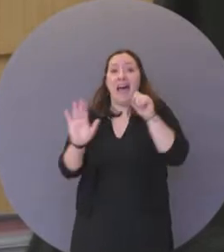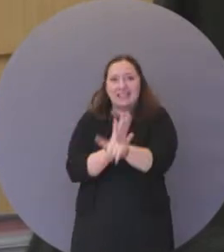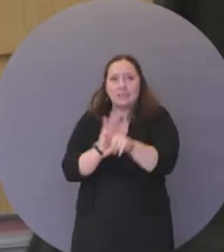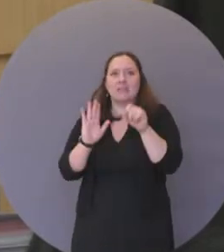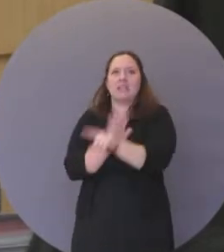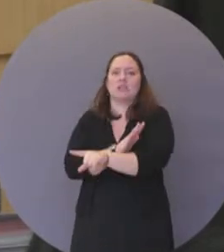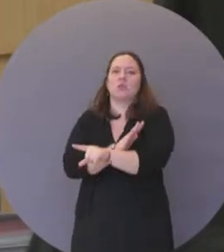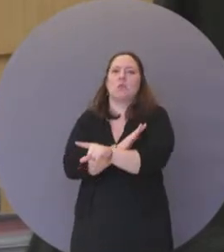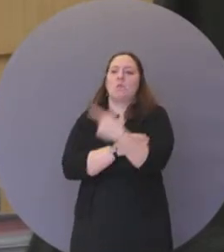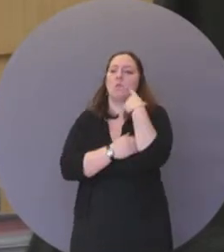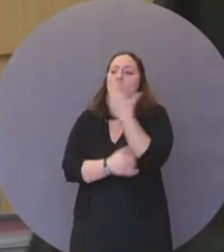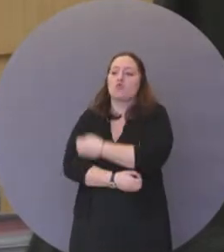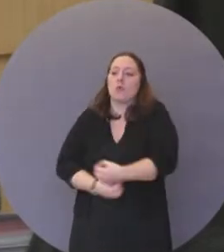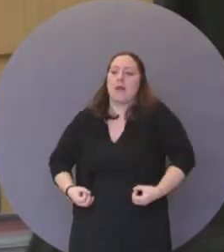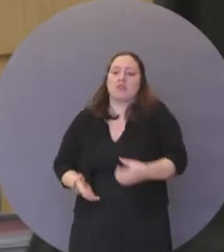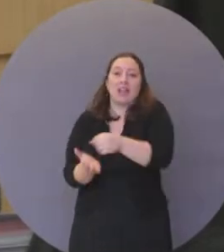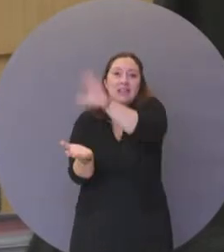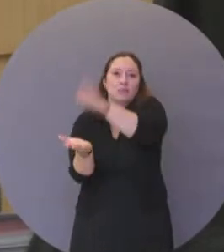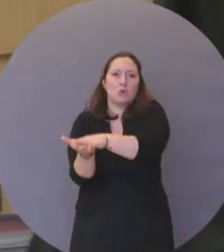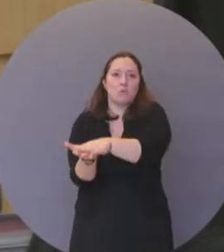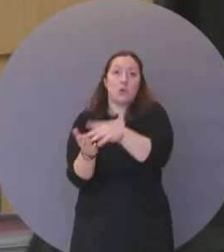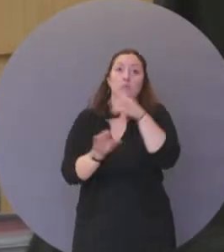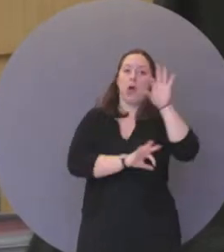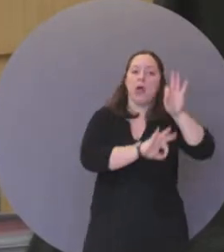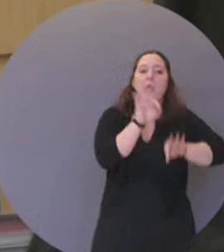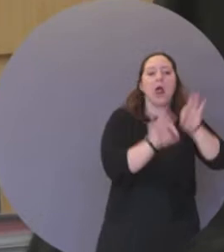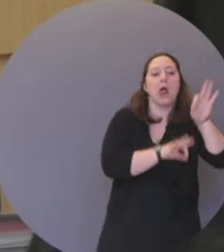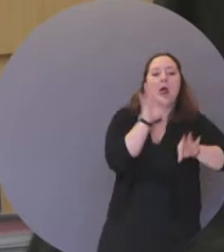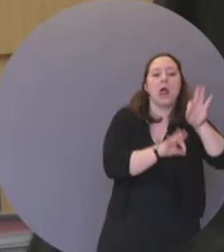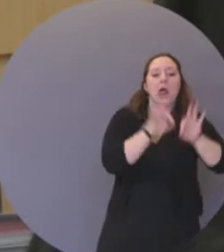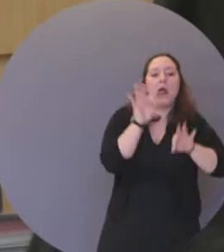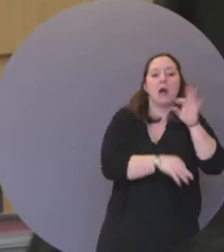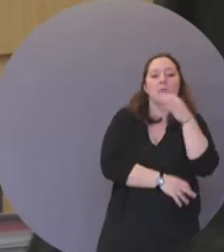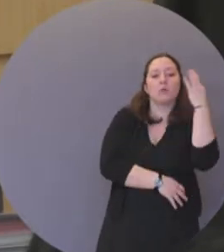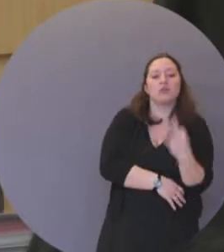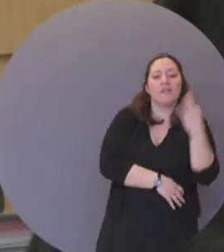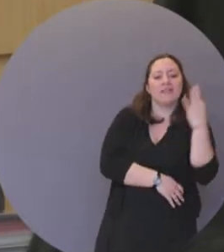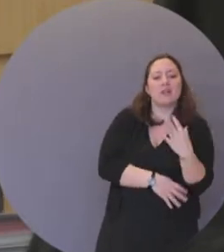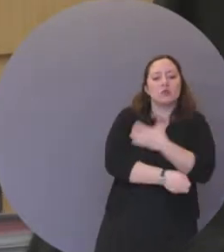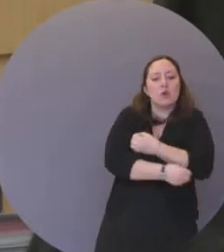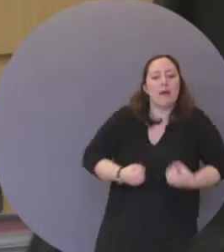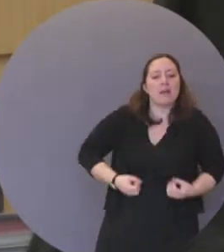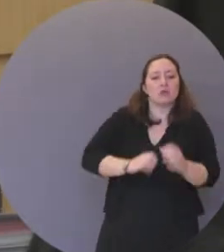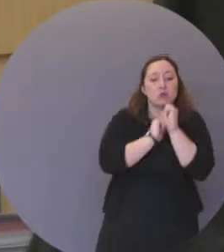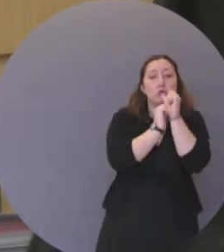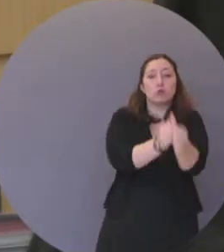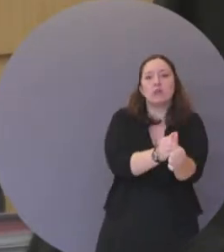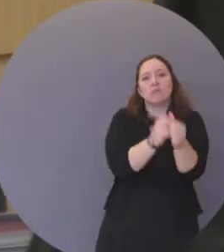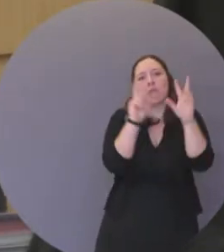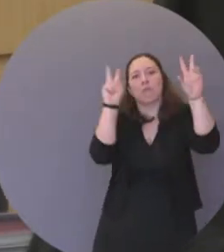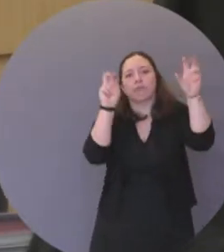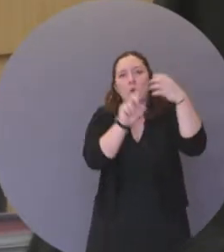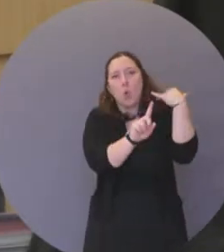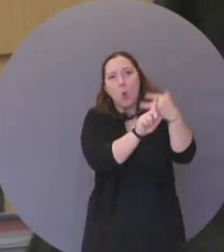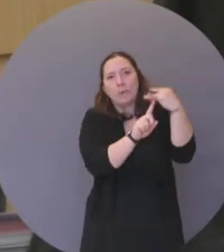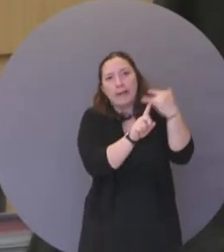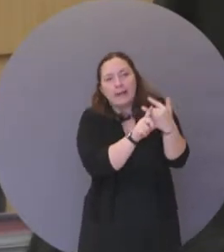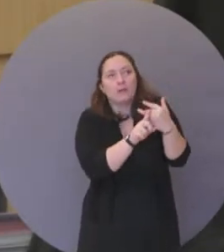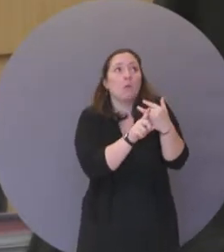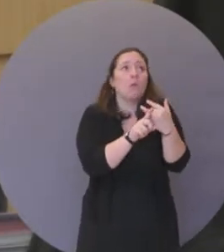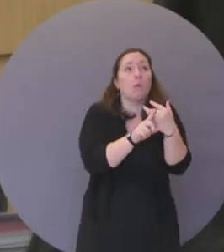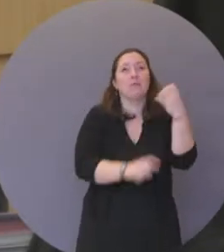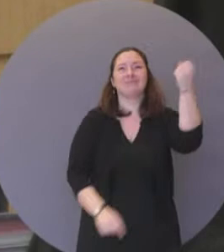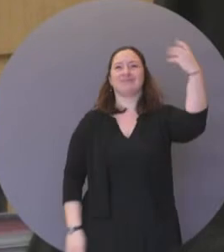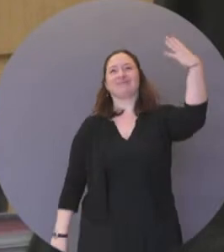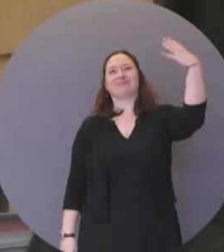sera moduler en fonction du taux de chômage dans un contexte dit feu vert feu